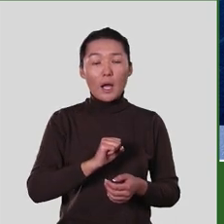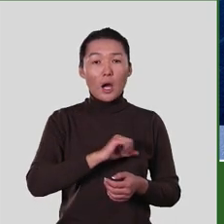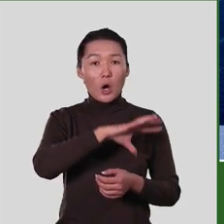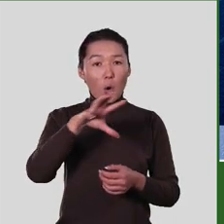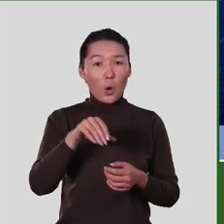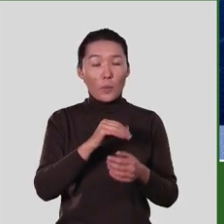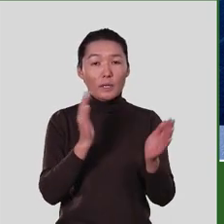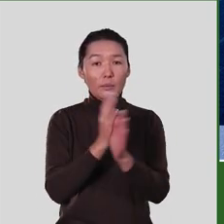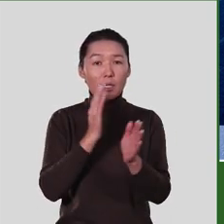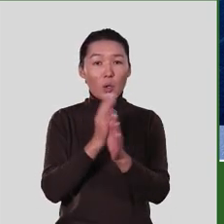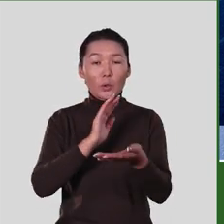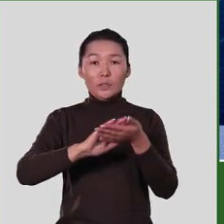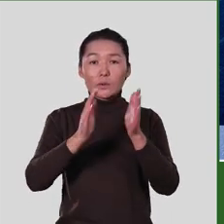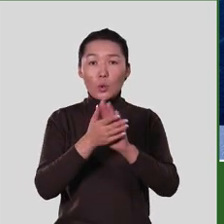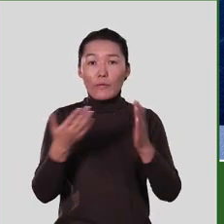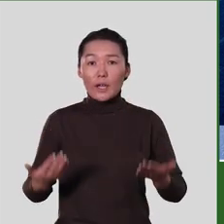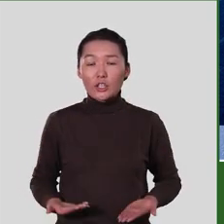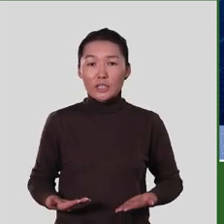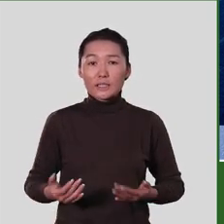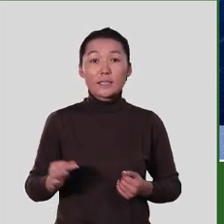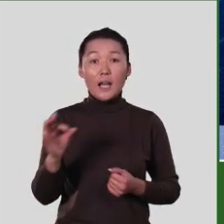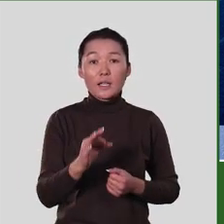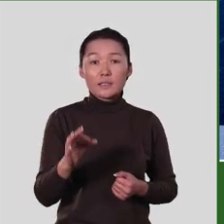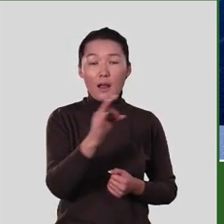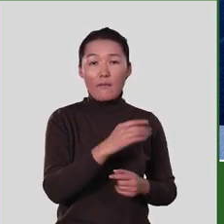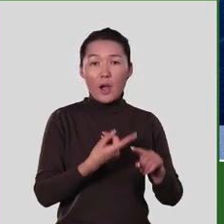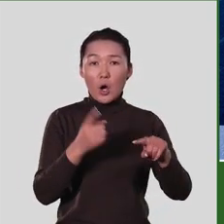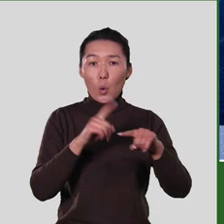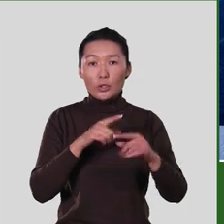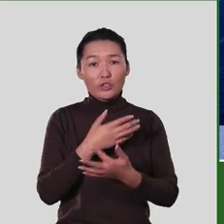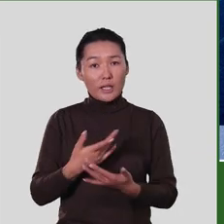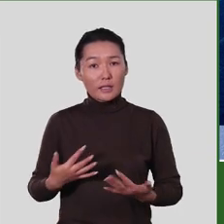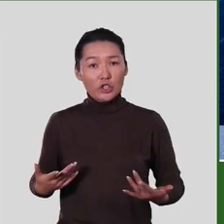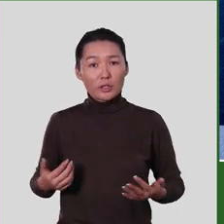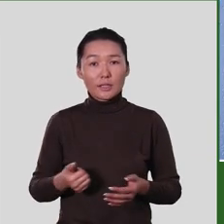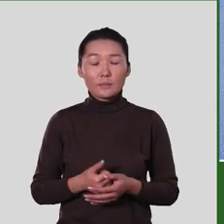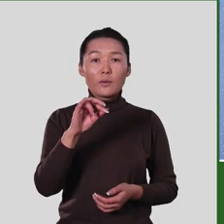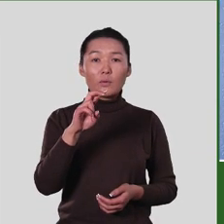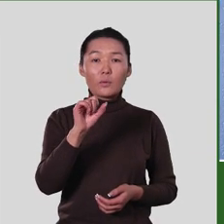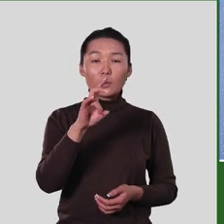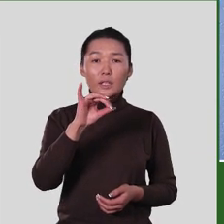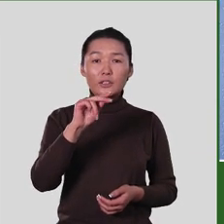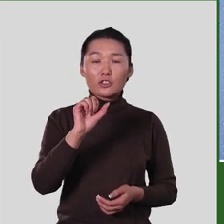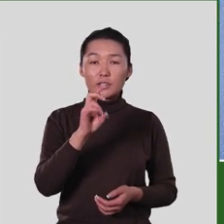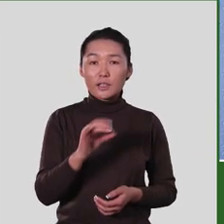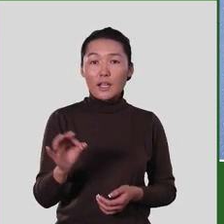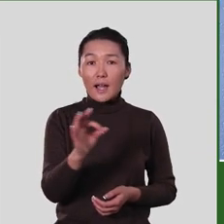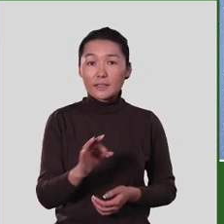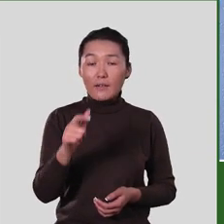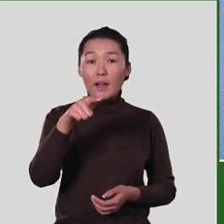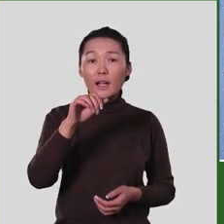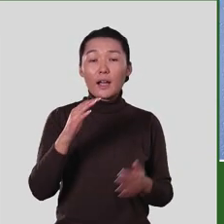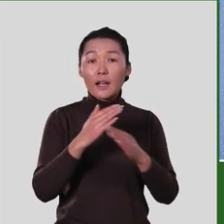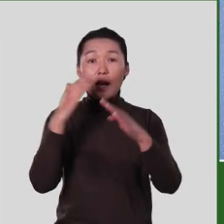условия жизни на вулканических и коралловых островах очень различны. Вулканические острова